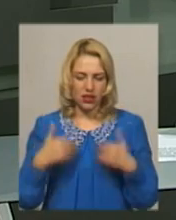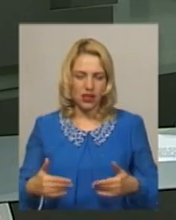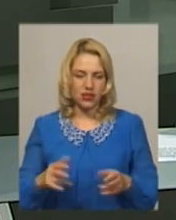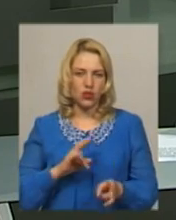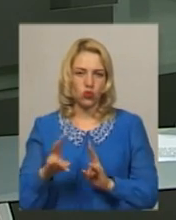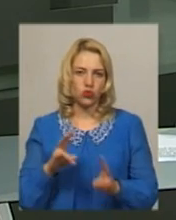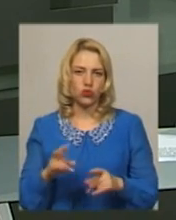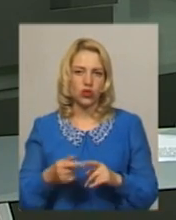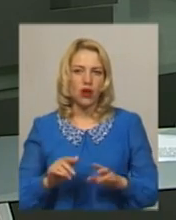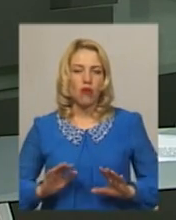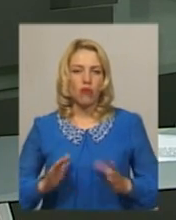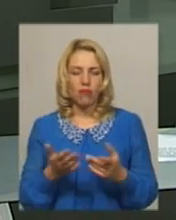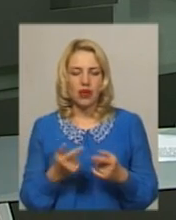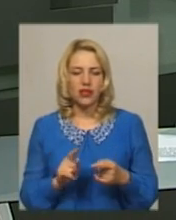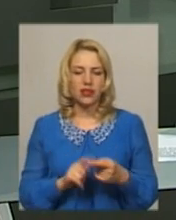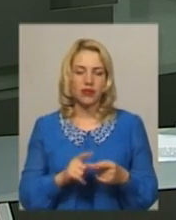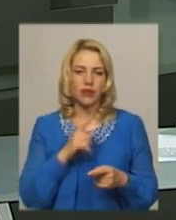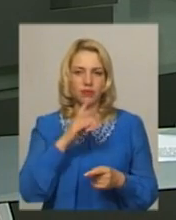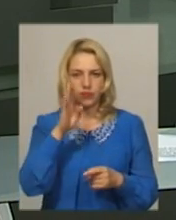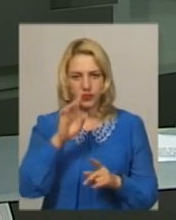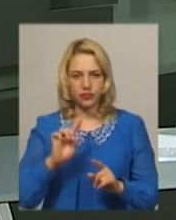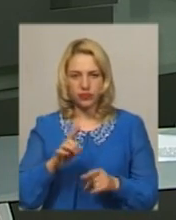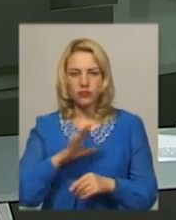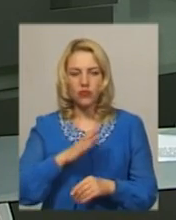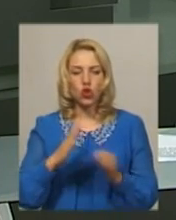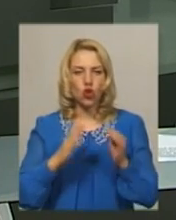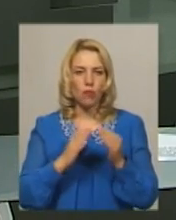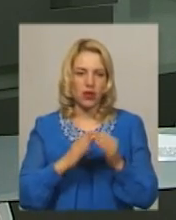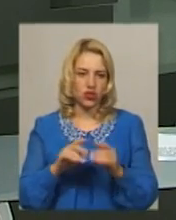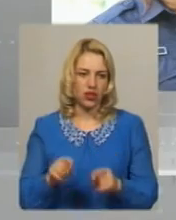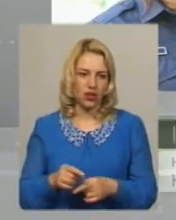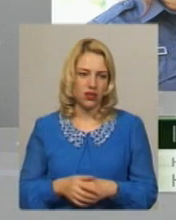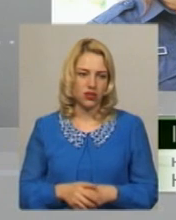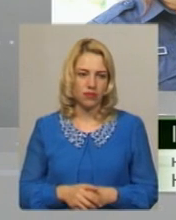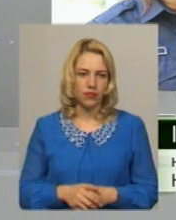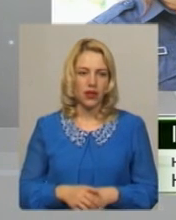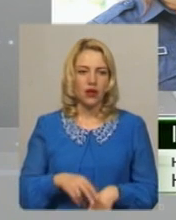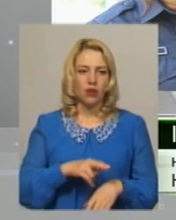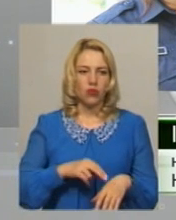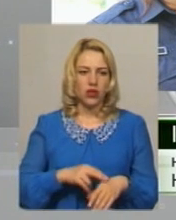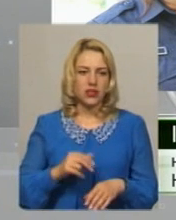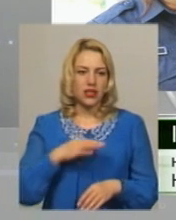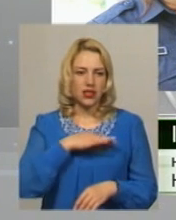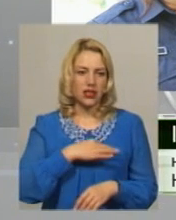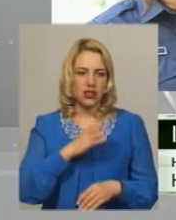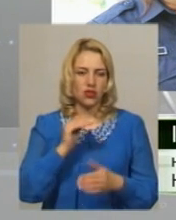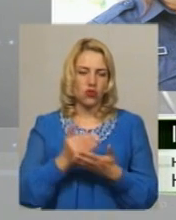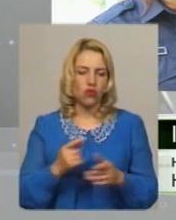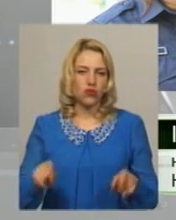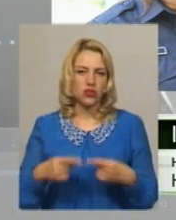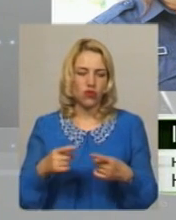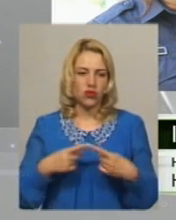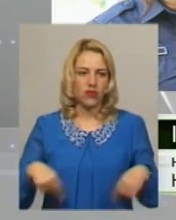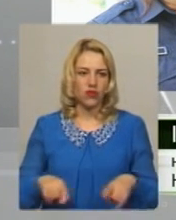момент розслідування у вигляді запобіжного заходу чоловікові обрали домашній арешт. Поліцейські детективи з новоствореного відділу